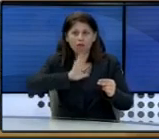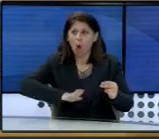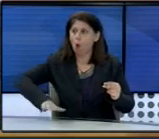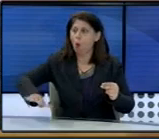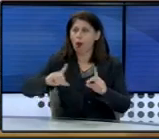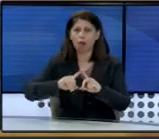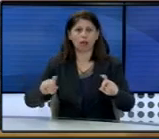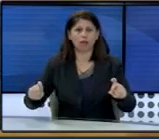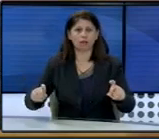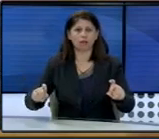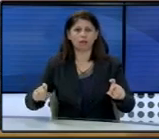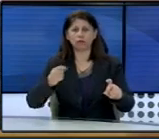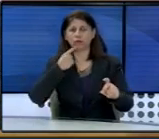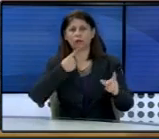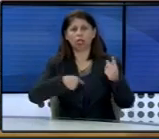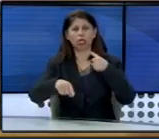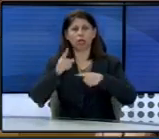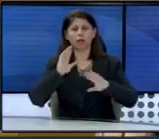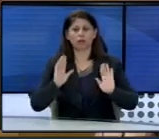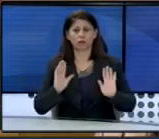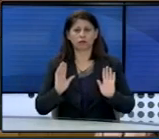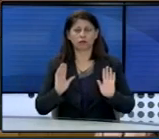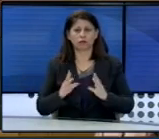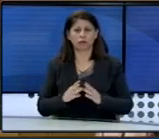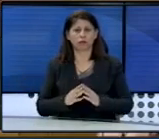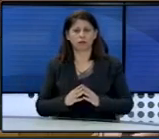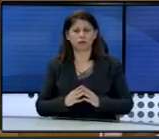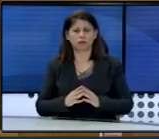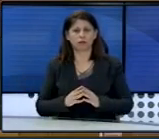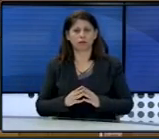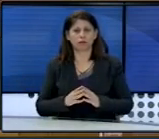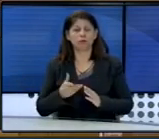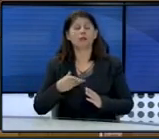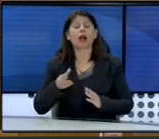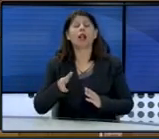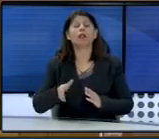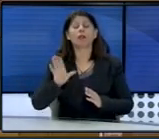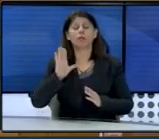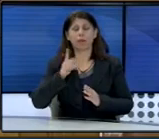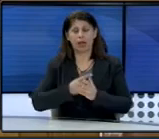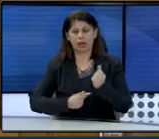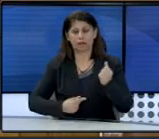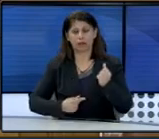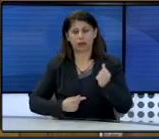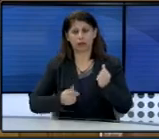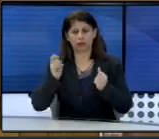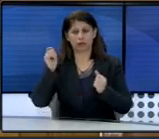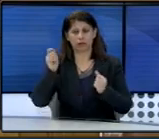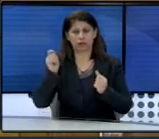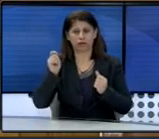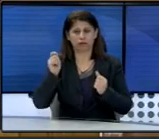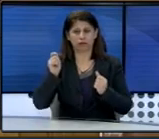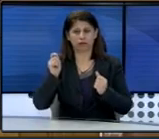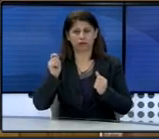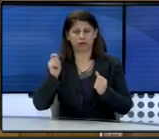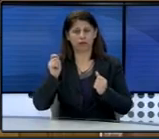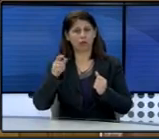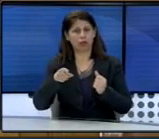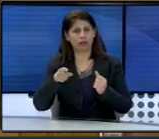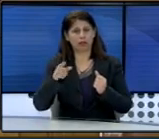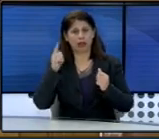επικαλούμενος το ότι δεν θα πάμε ξανά στα ελλείμματα και στην πολιτική της διεθνούς